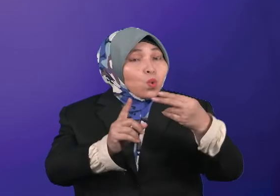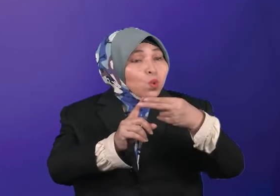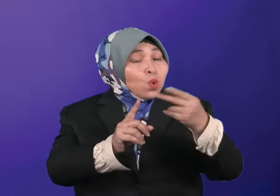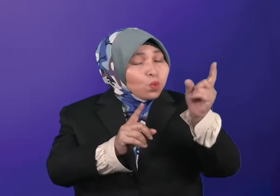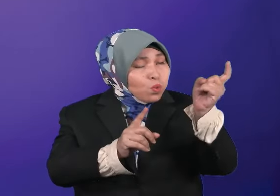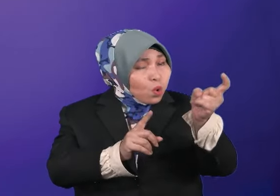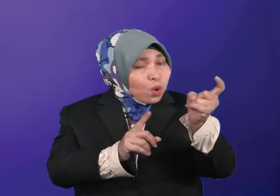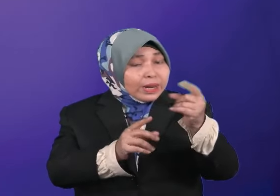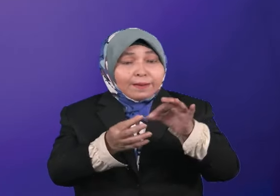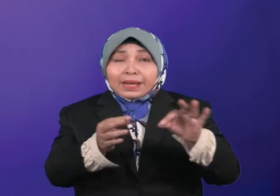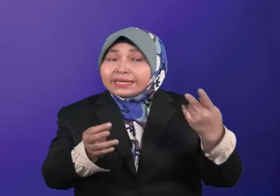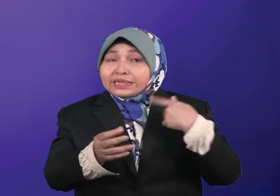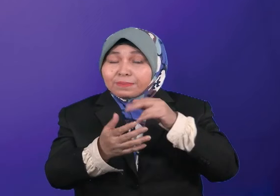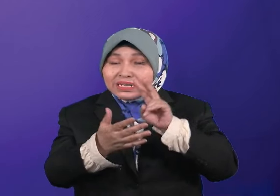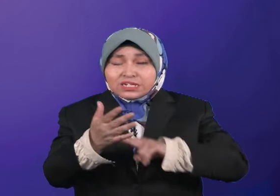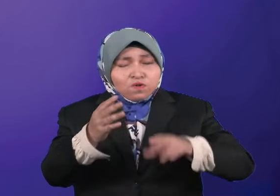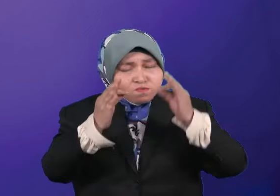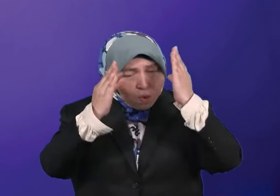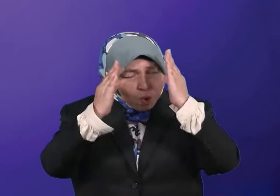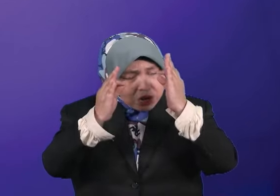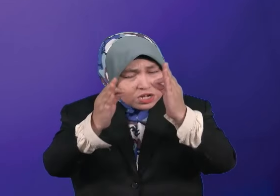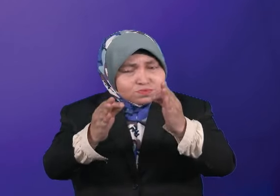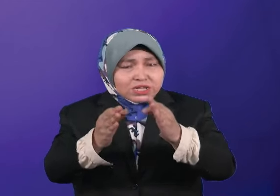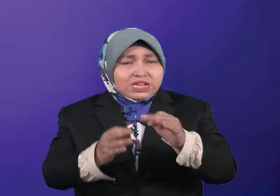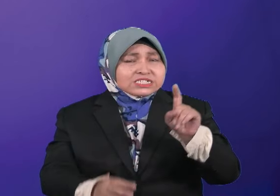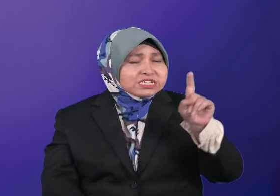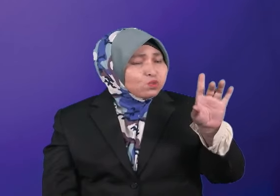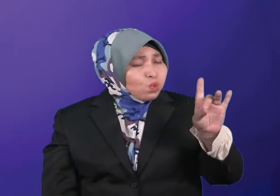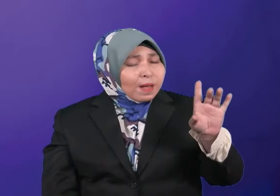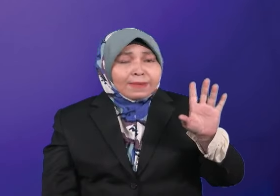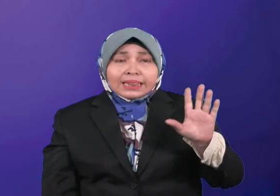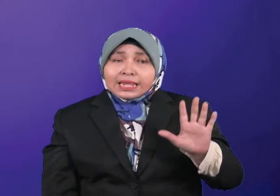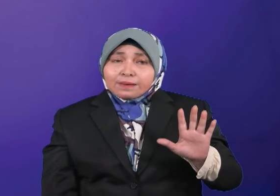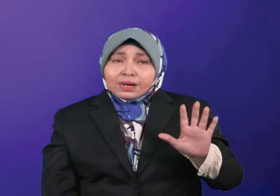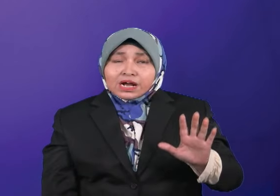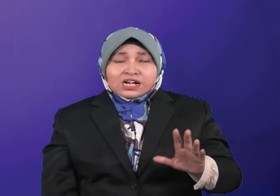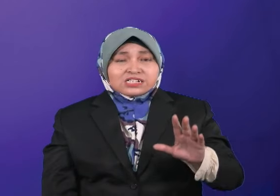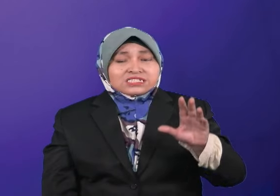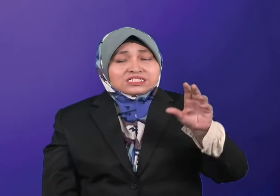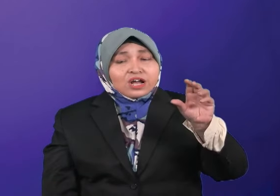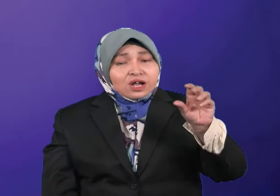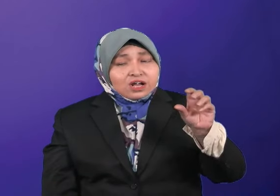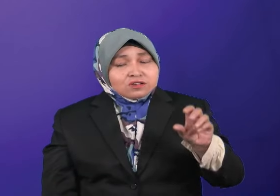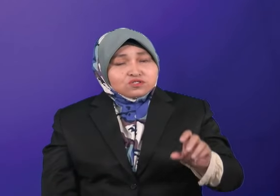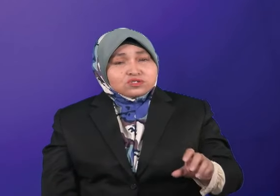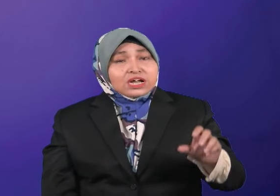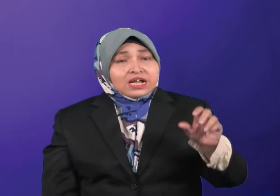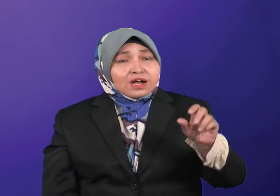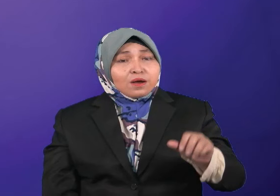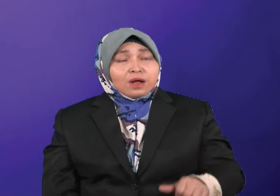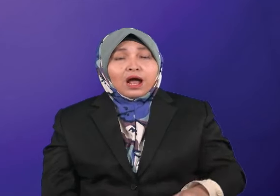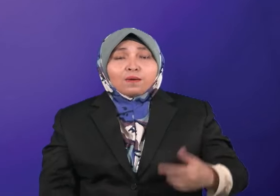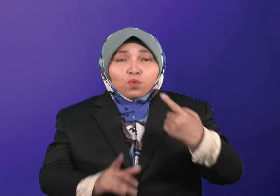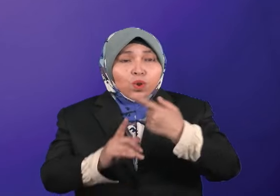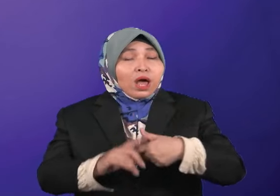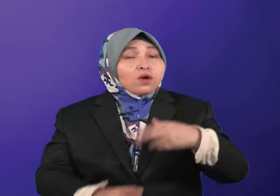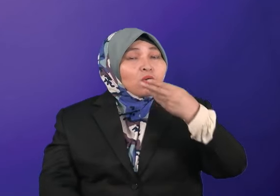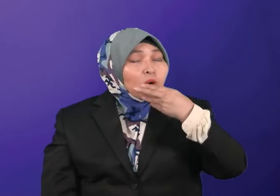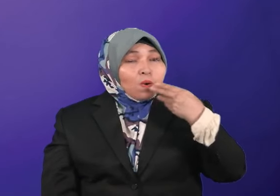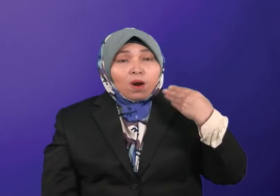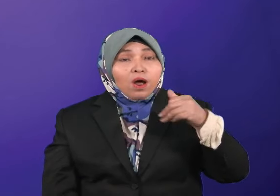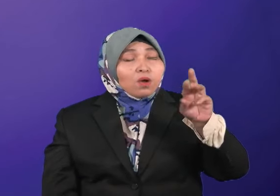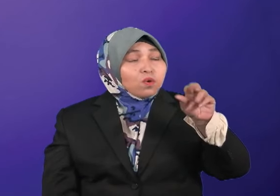pada awal-awal ayat 185. Syahrul Ramadan. Perkataan bulan Ramadan itulah. Senang